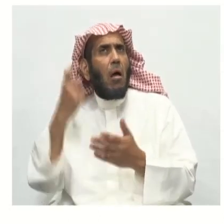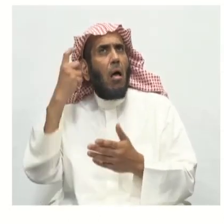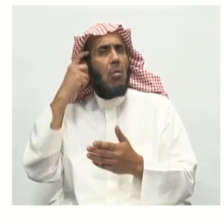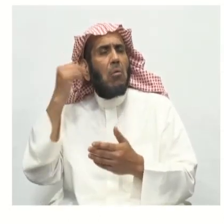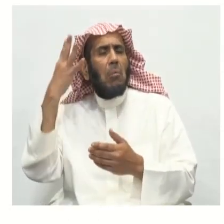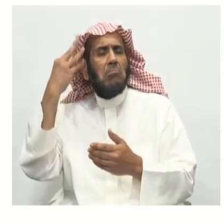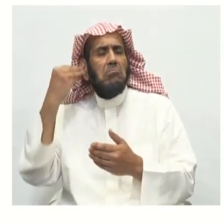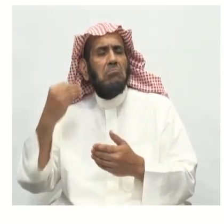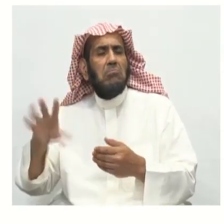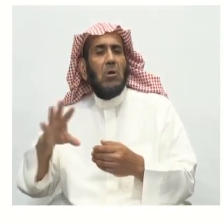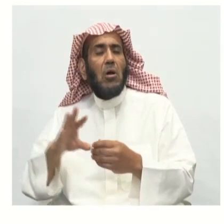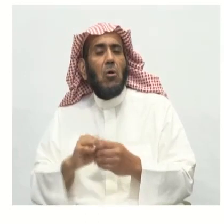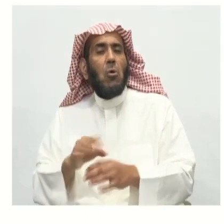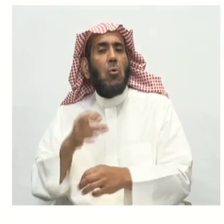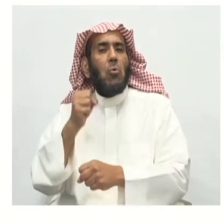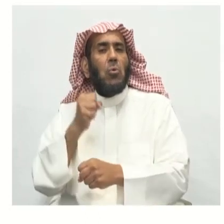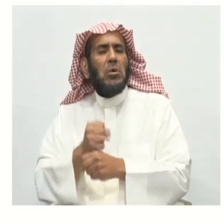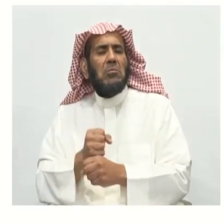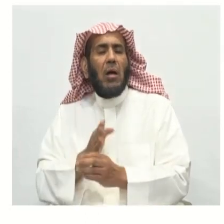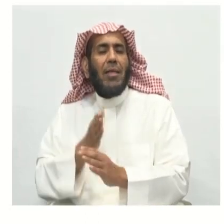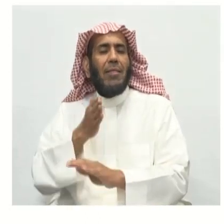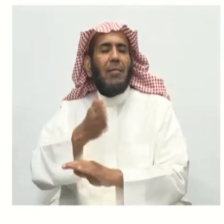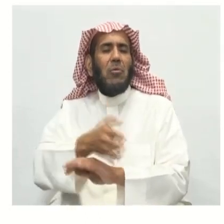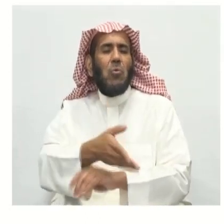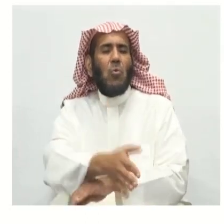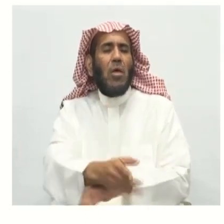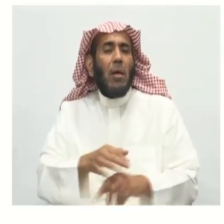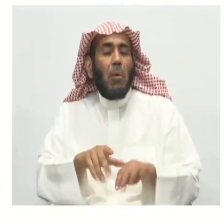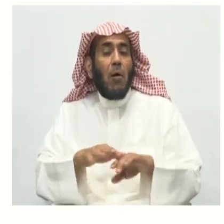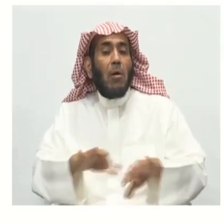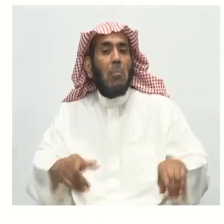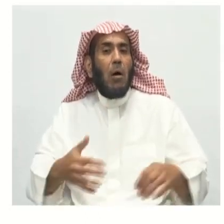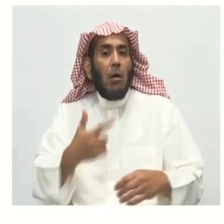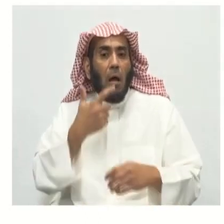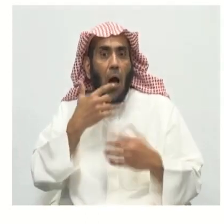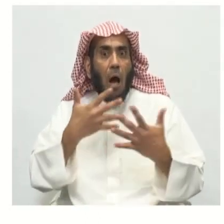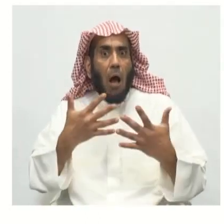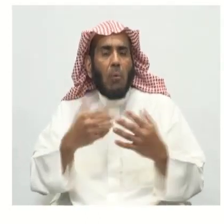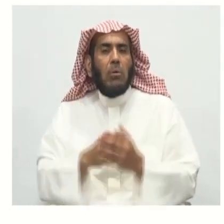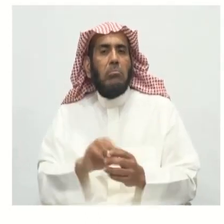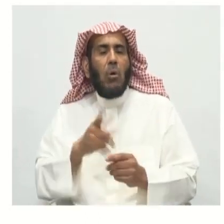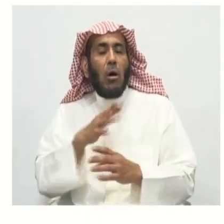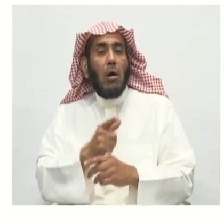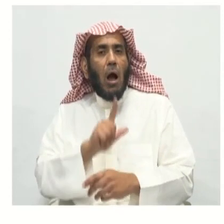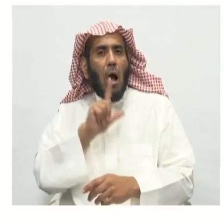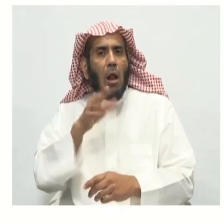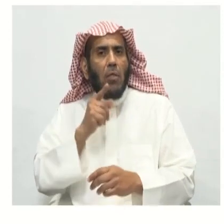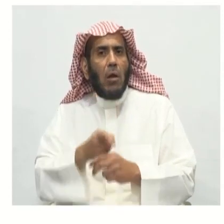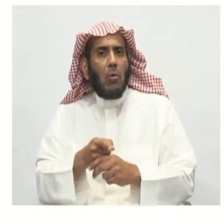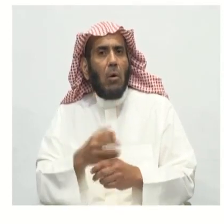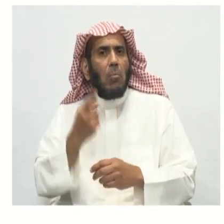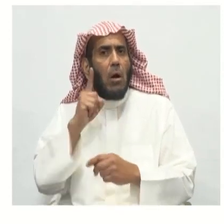اذكره واتخذ سبيله في البحر عجبا قال ذلك